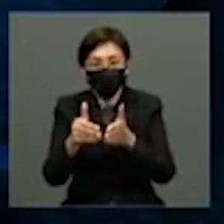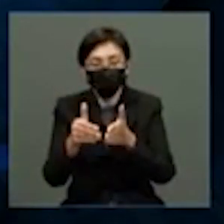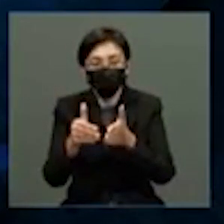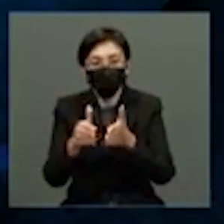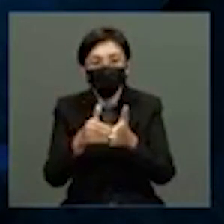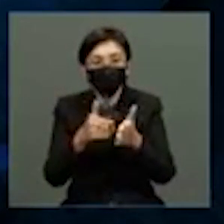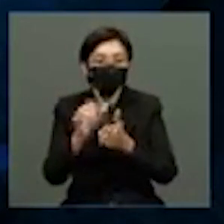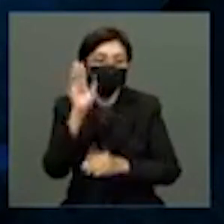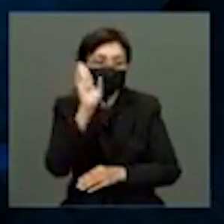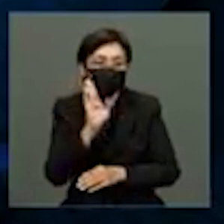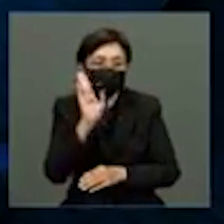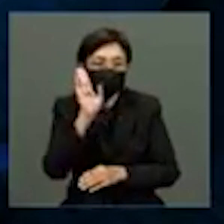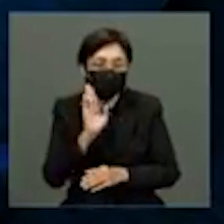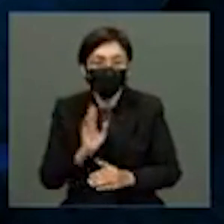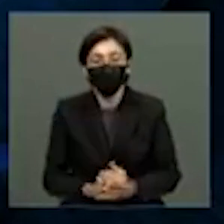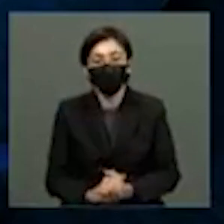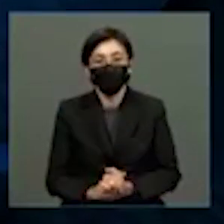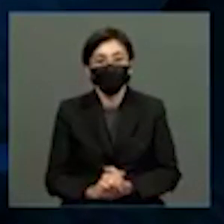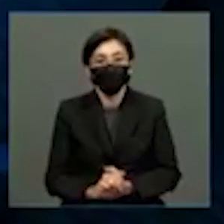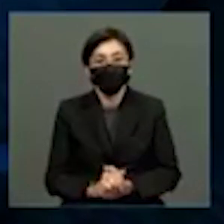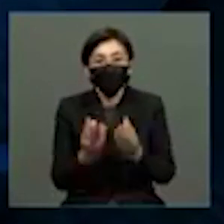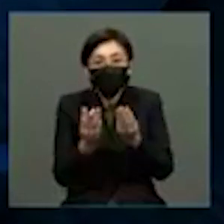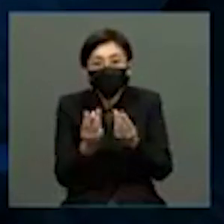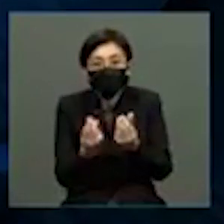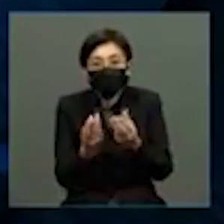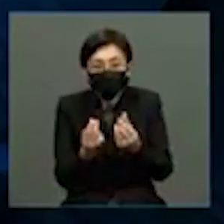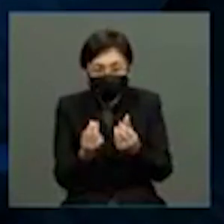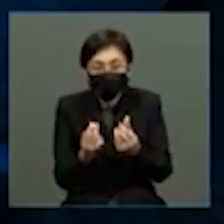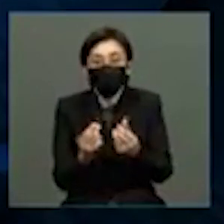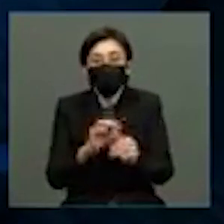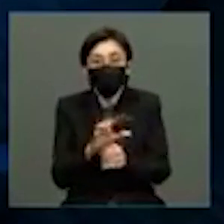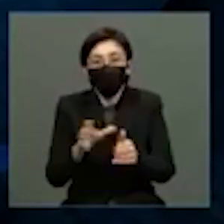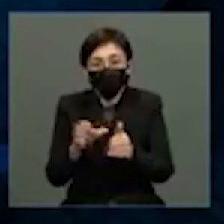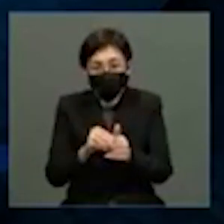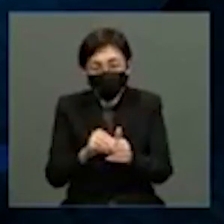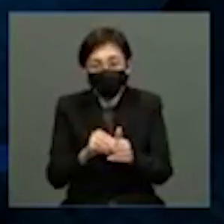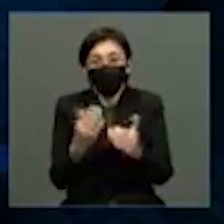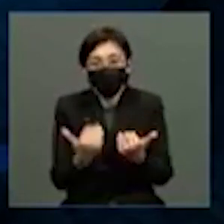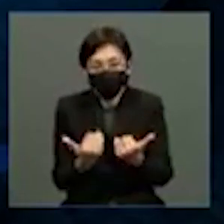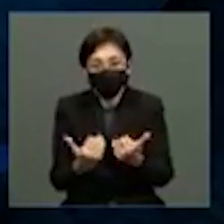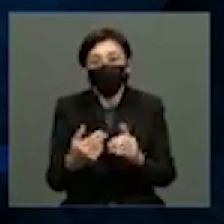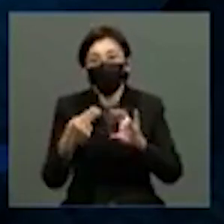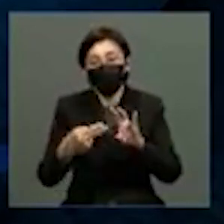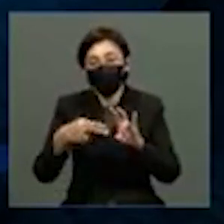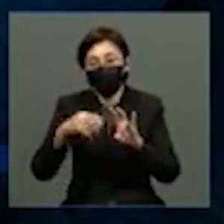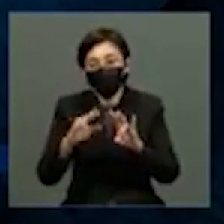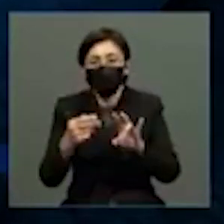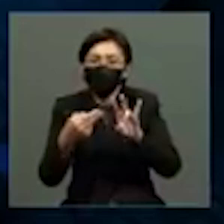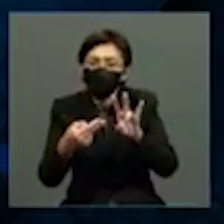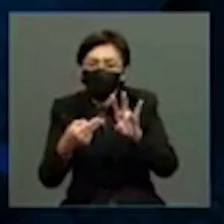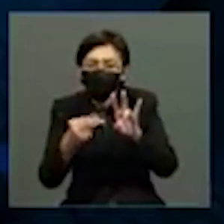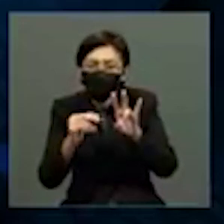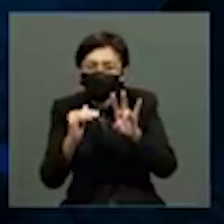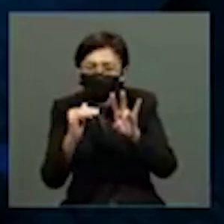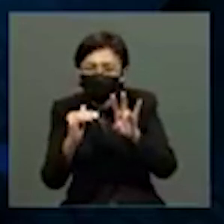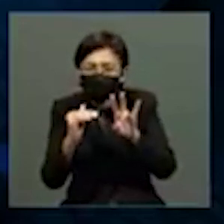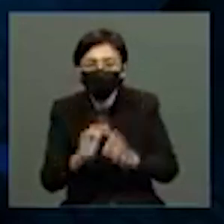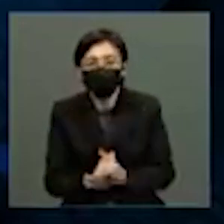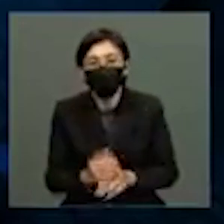สีน้ำตาลเนี่ยนะครับจะเห็นว่าตัวเลขของระลอกนี้อยู่ที่ 70,000 นะครับแตะไปที่ 70,000 วันนี้นะครับ